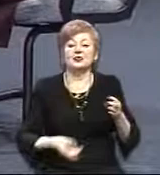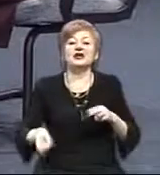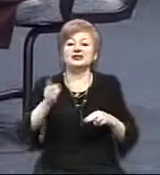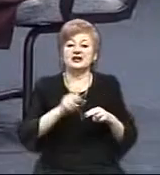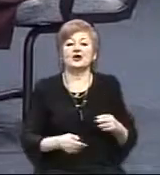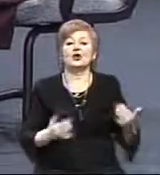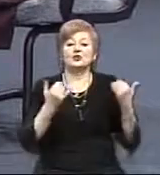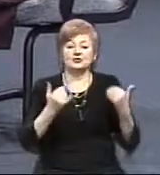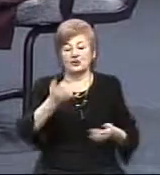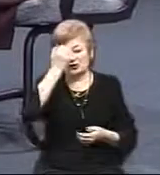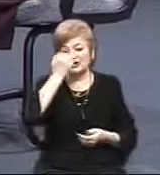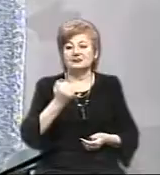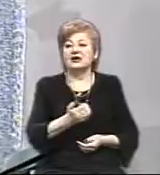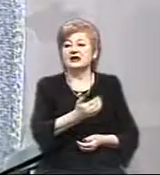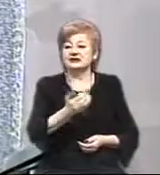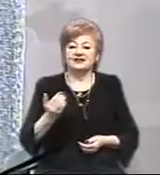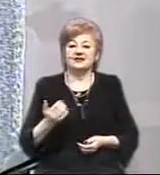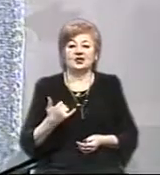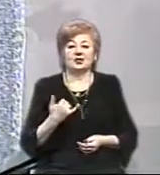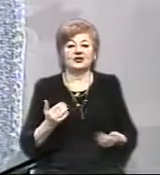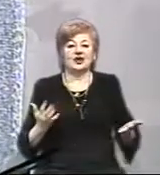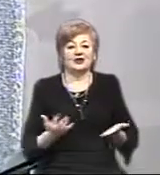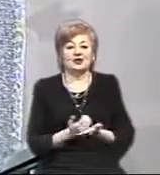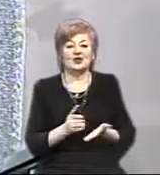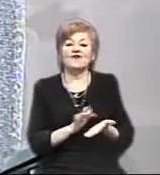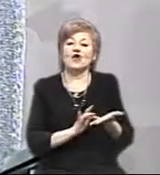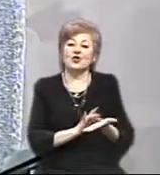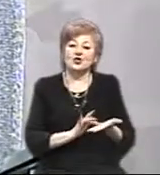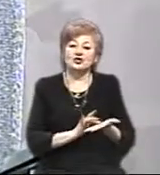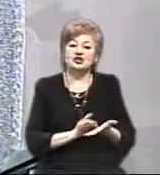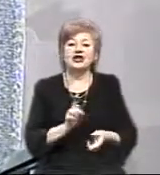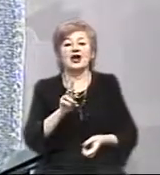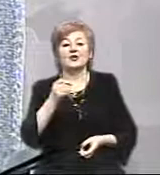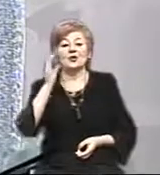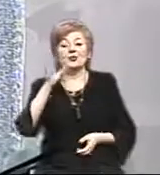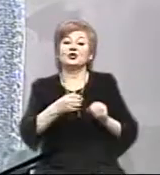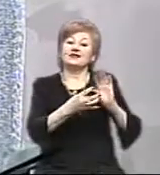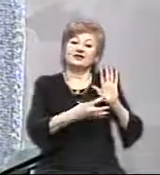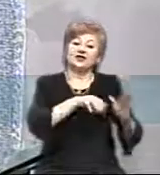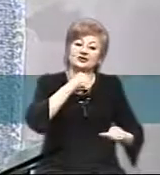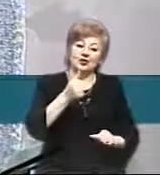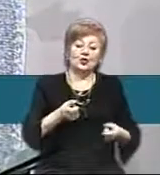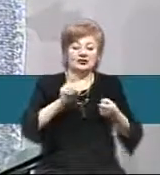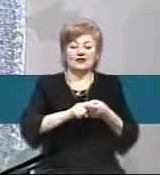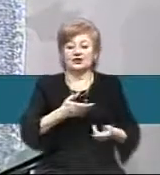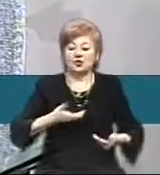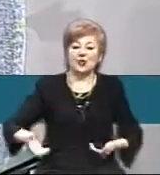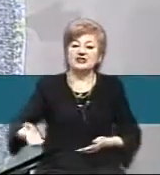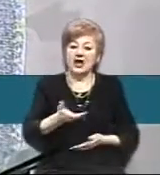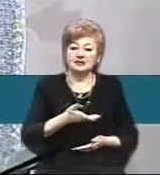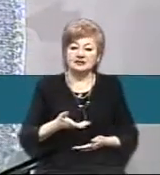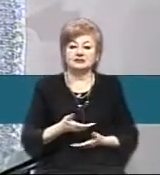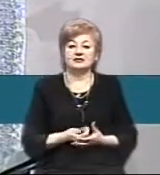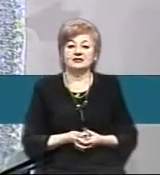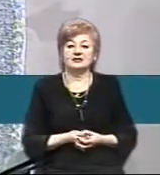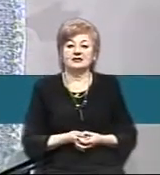сьогодні. Спасибі вам. У нас таке вийшло сьогодні ворожіння, а яким буде 19-й залежить від нас. Від того, наскільки ми будемо